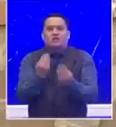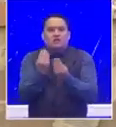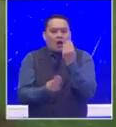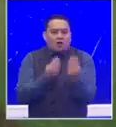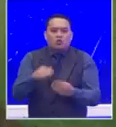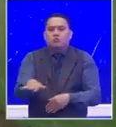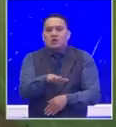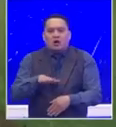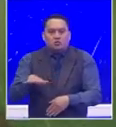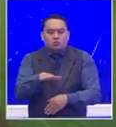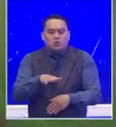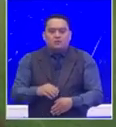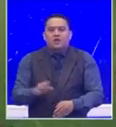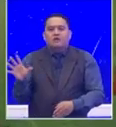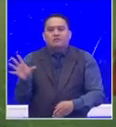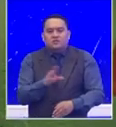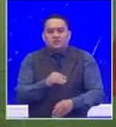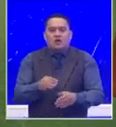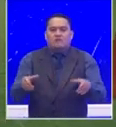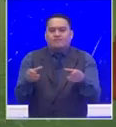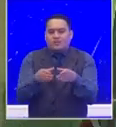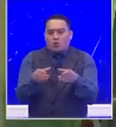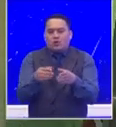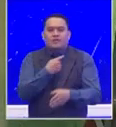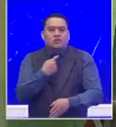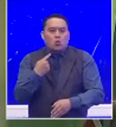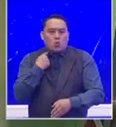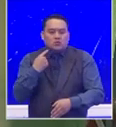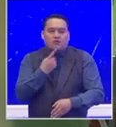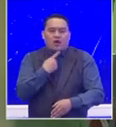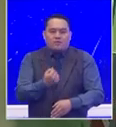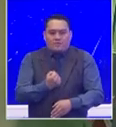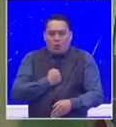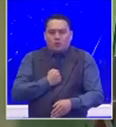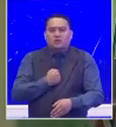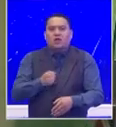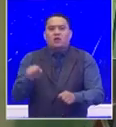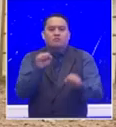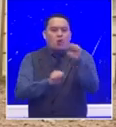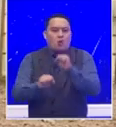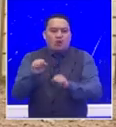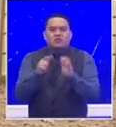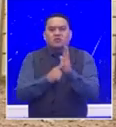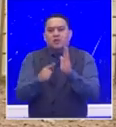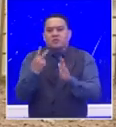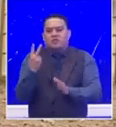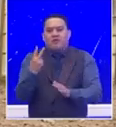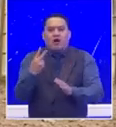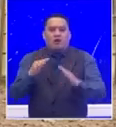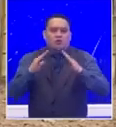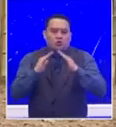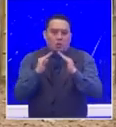площадки, тротуары и подъезды. Силами десантно-штурмовой бригады Талдыкурганского гарнизона дезобработки подверглись около 70 дворов,